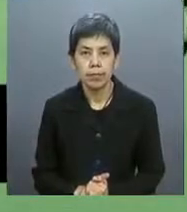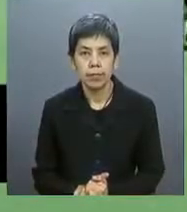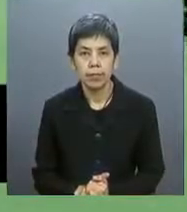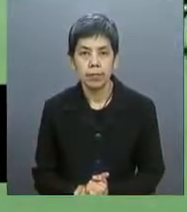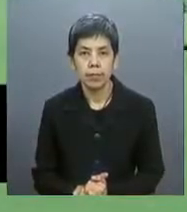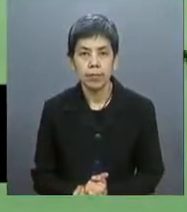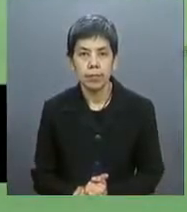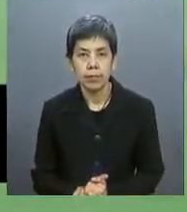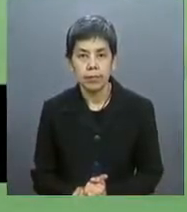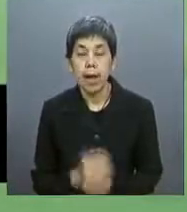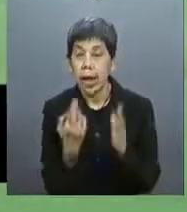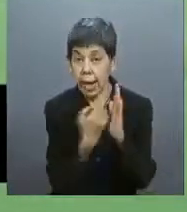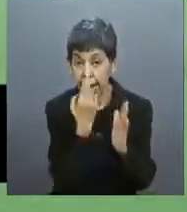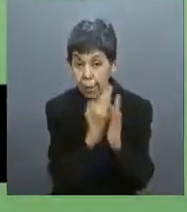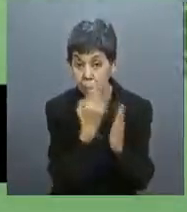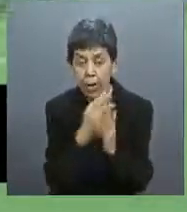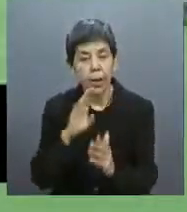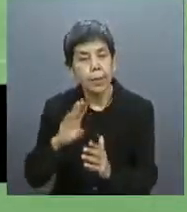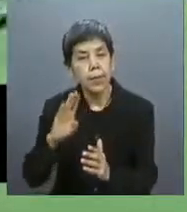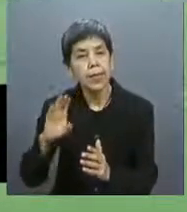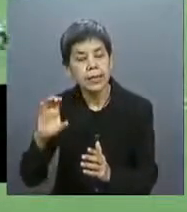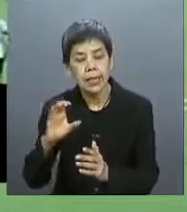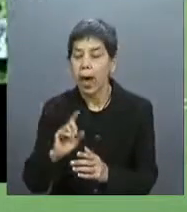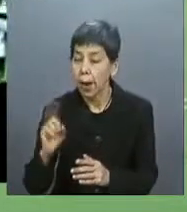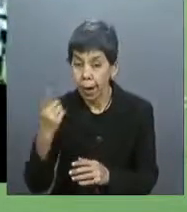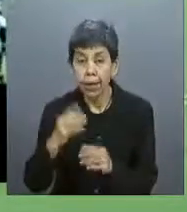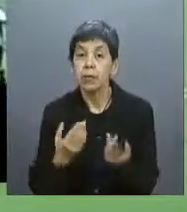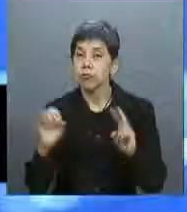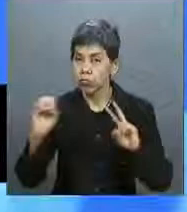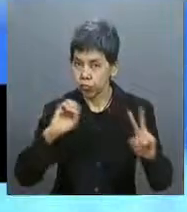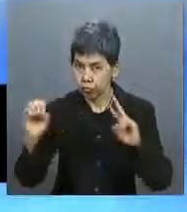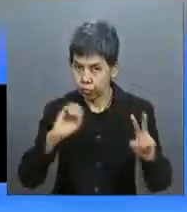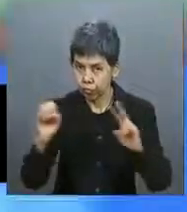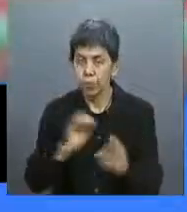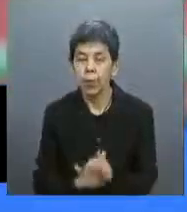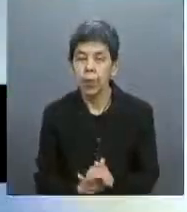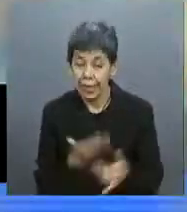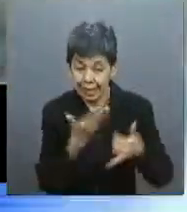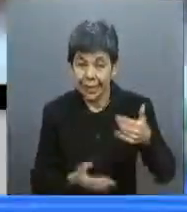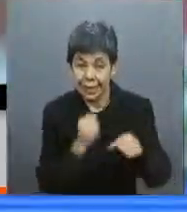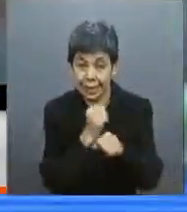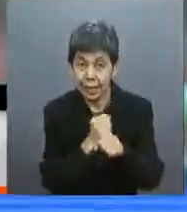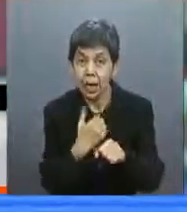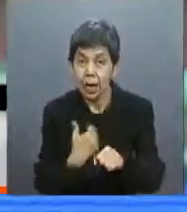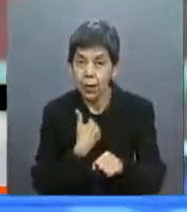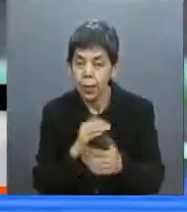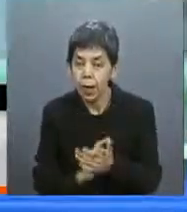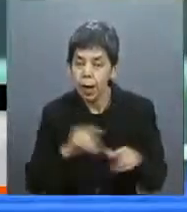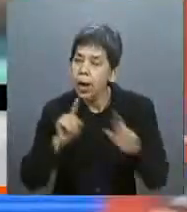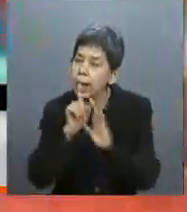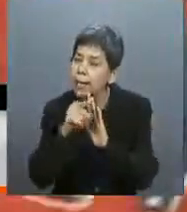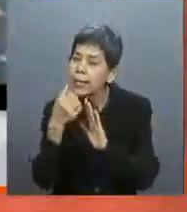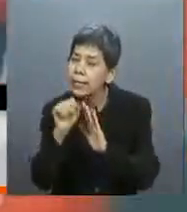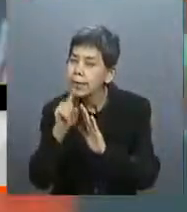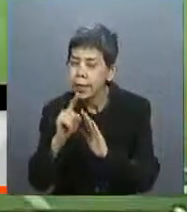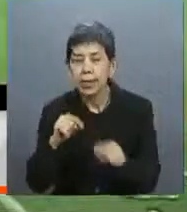ราชบุรีมิตรผลเปิดบ้านชนะ BBCU ทีมน้องใหม่2ประตูต่อ0เฮอร์เบอร์ตี้เฟอร์นันเดสนะครับโดยิงนาทีที่